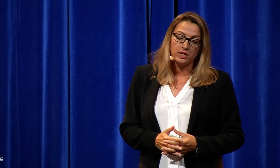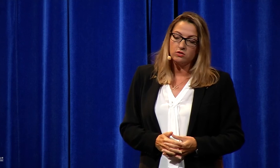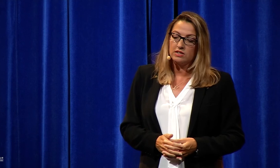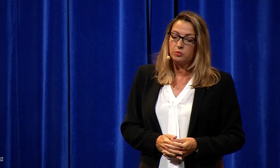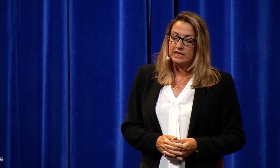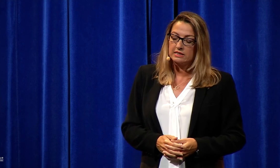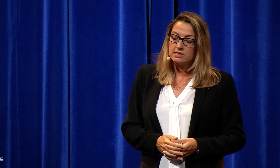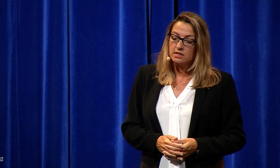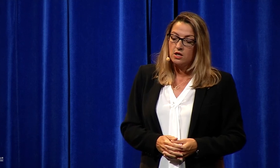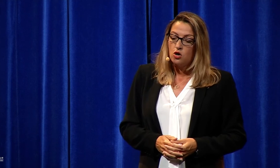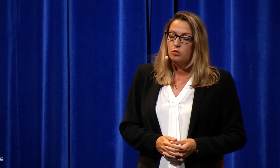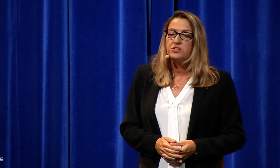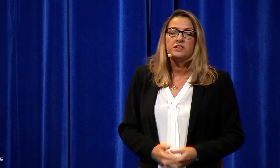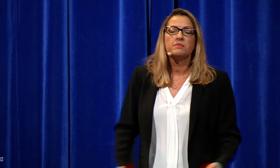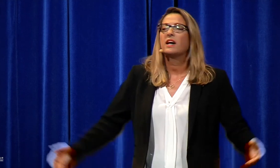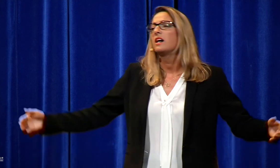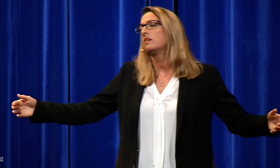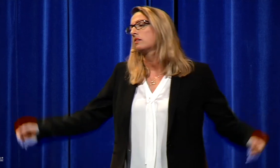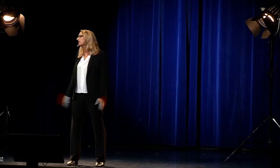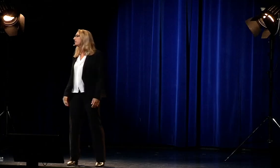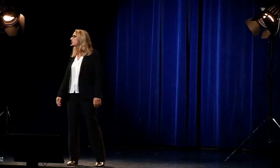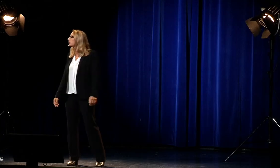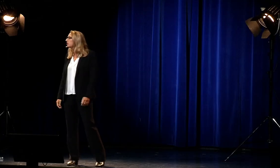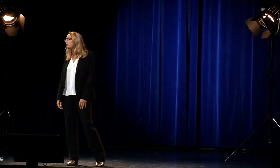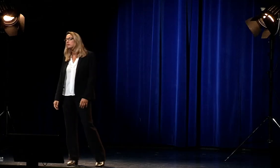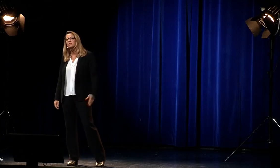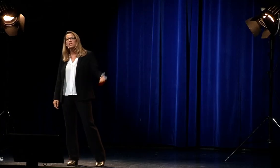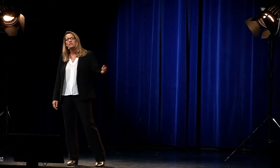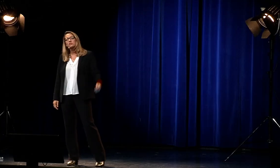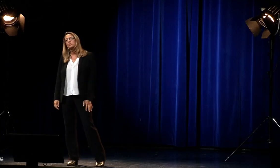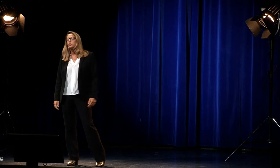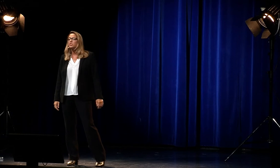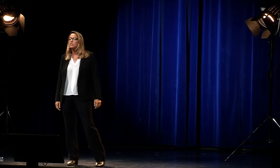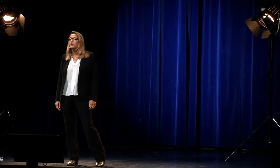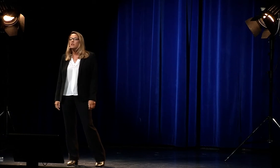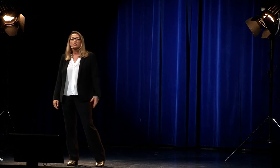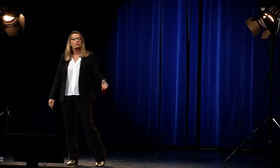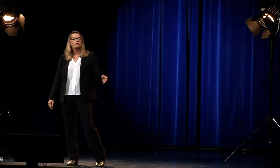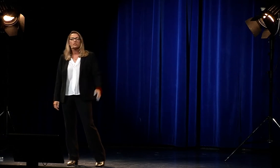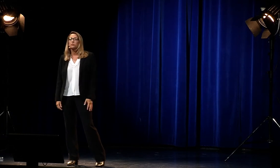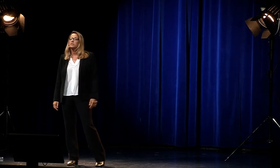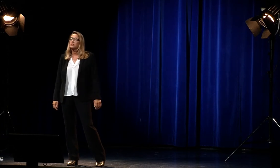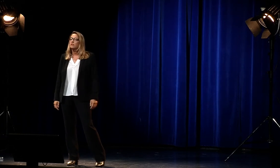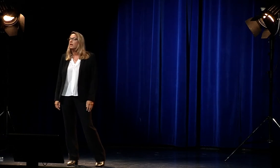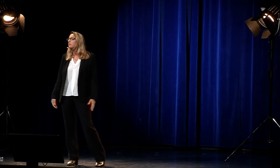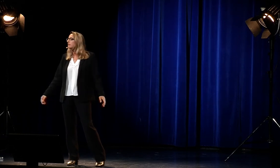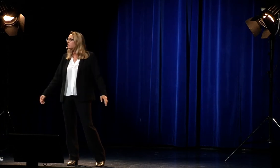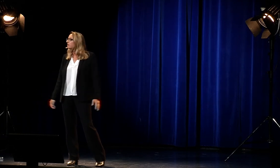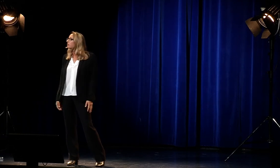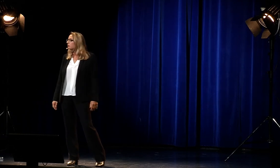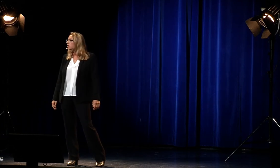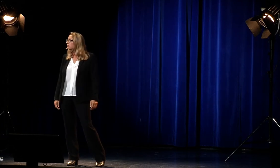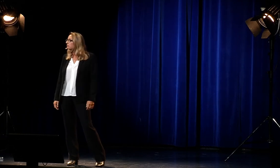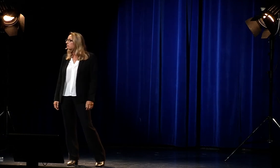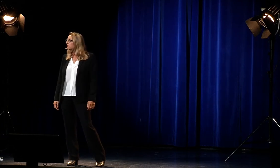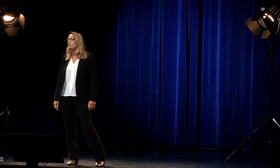les opérateurs et les opératrices, on me disait « Mais Anne, c'est pas ton job, t'es directrice de projet, qu'est-ce que tu vas t'embêter à aller mettre les